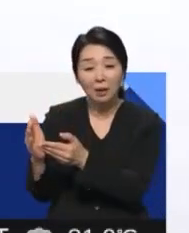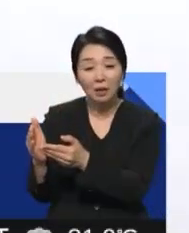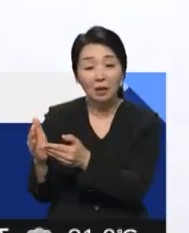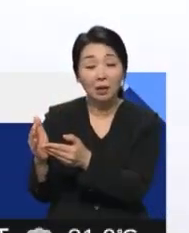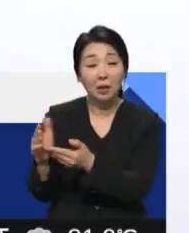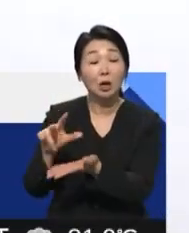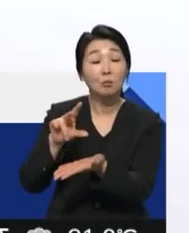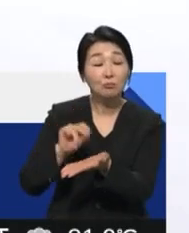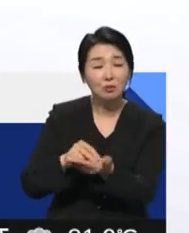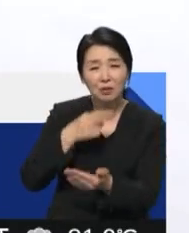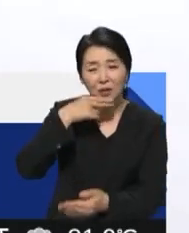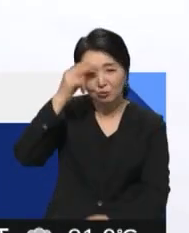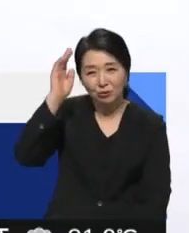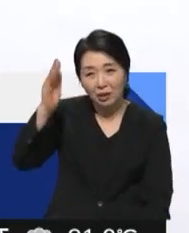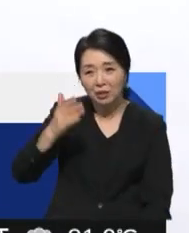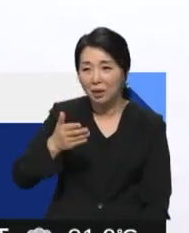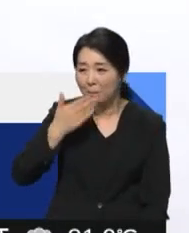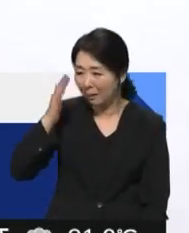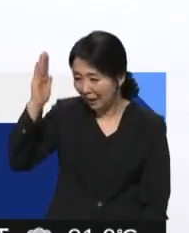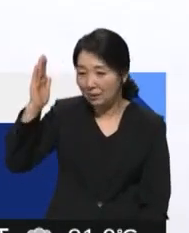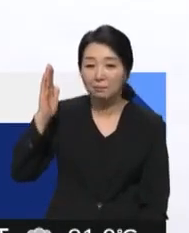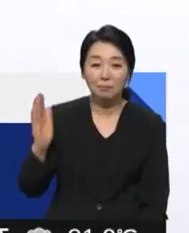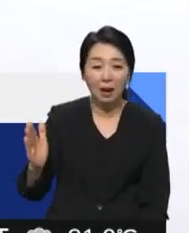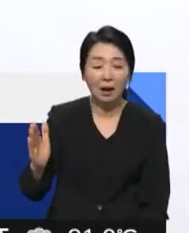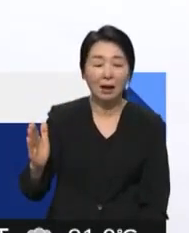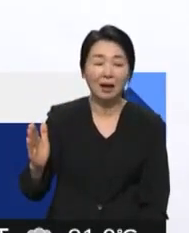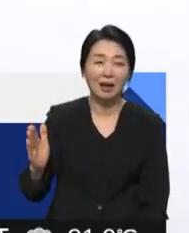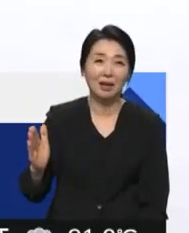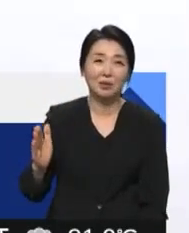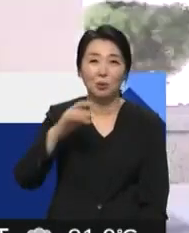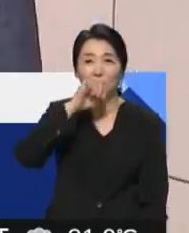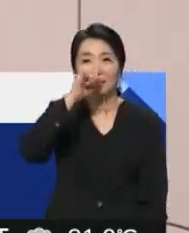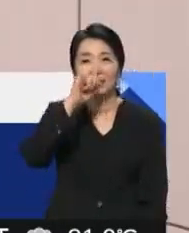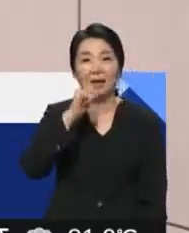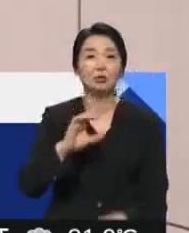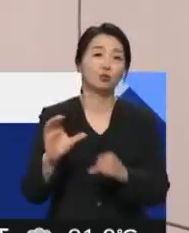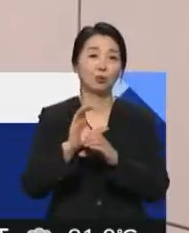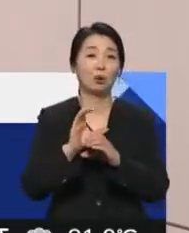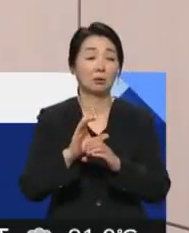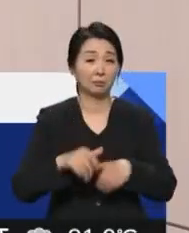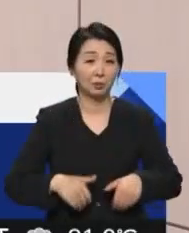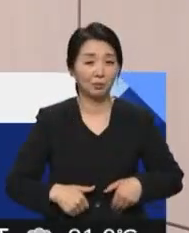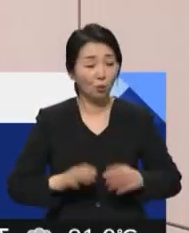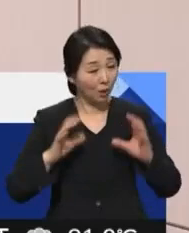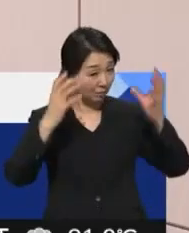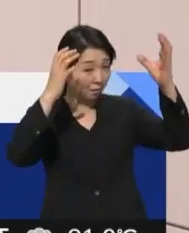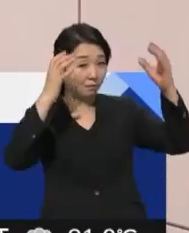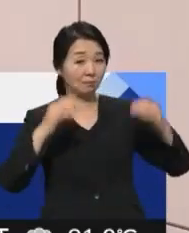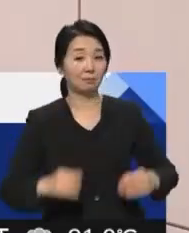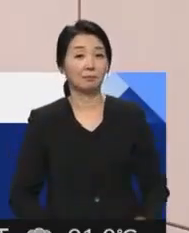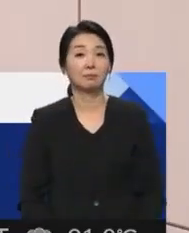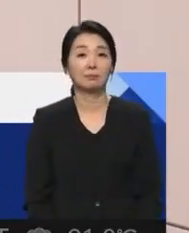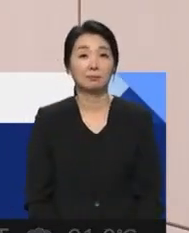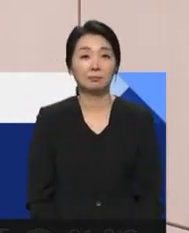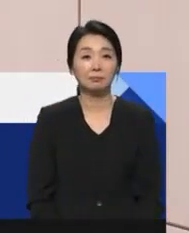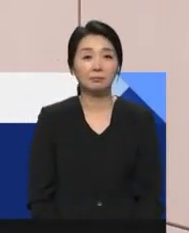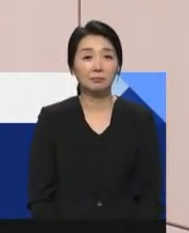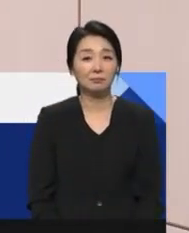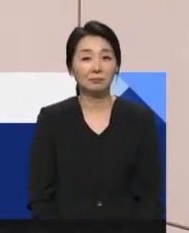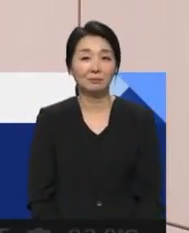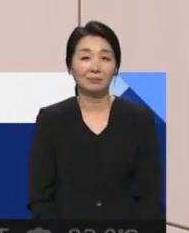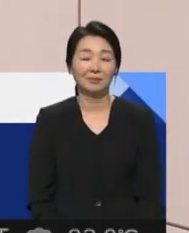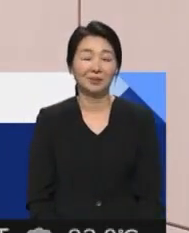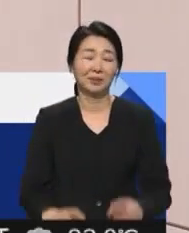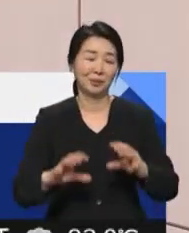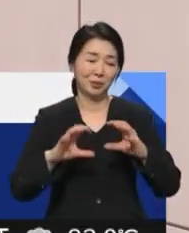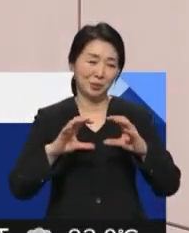의제는 술 얘기, 밥 얘기가 아니라 추경 얘기라야 합니다. 환영합니다. 단순하게 국면